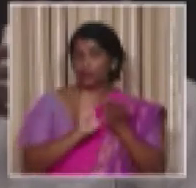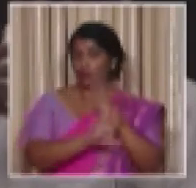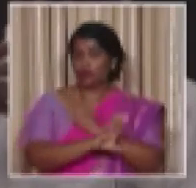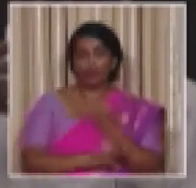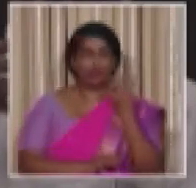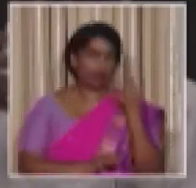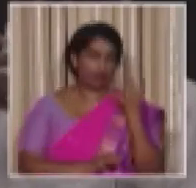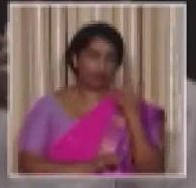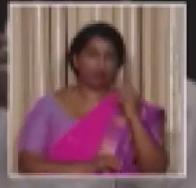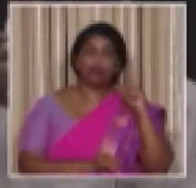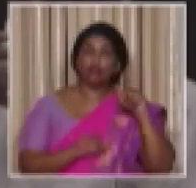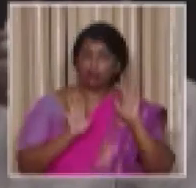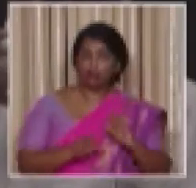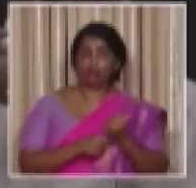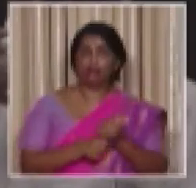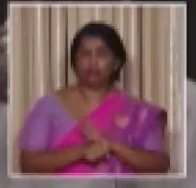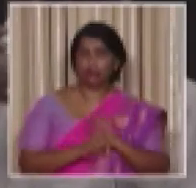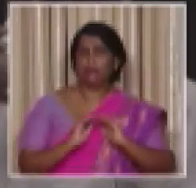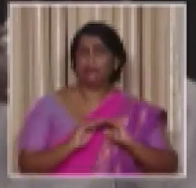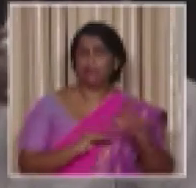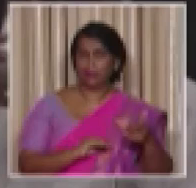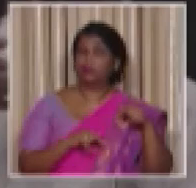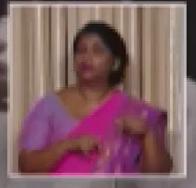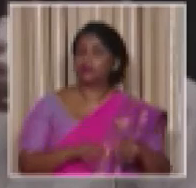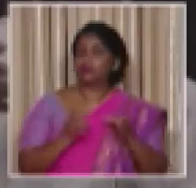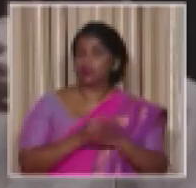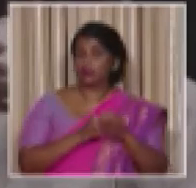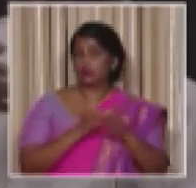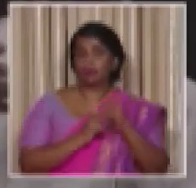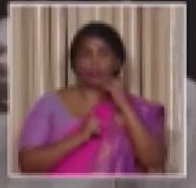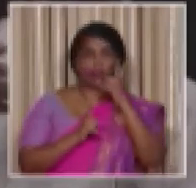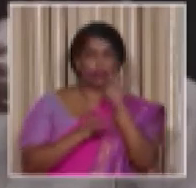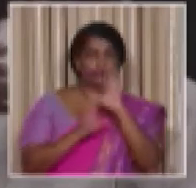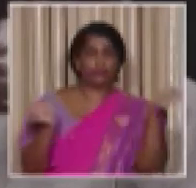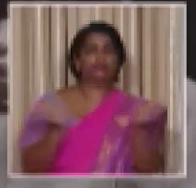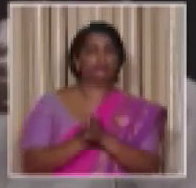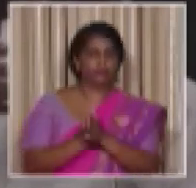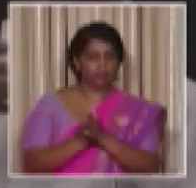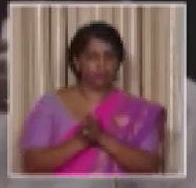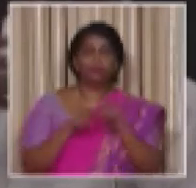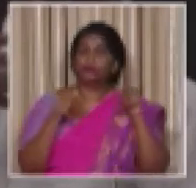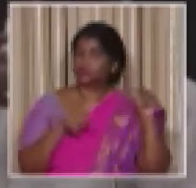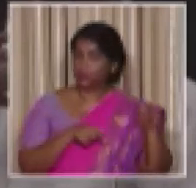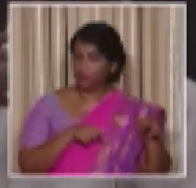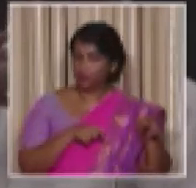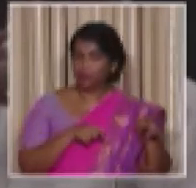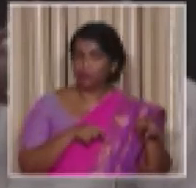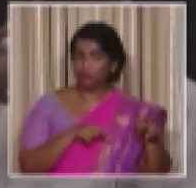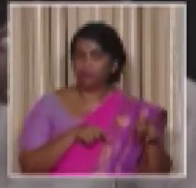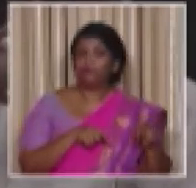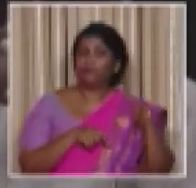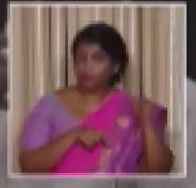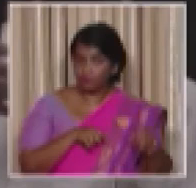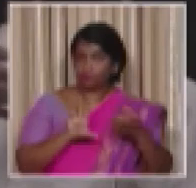ගත්තේ 4000යි නමුත් කොවිඩ් 19 න් පස්සේ මේ කණ්ඩායම් දෙකක් එකවර බඳවාගෙන තියෙනවා දැන් මෙහි